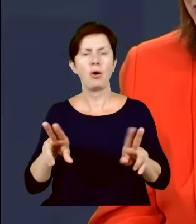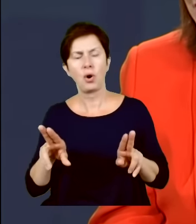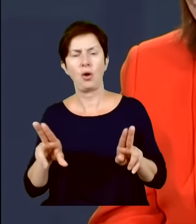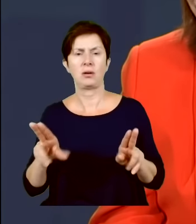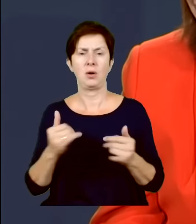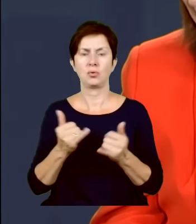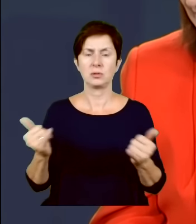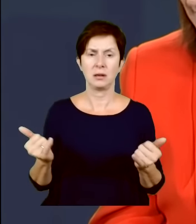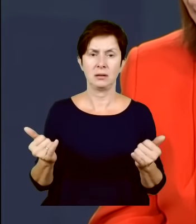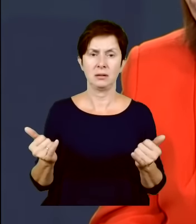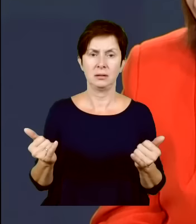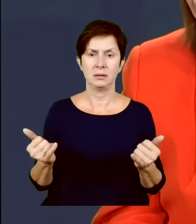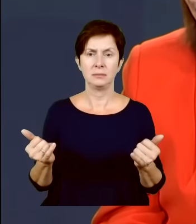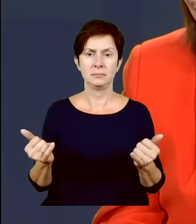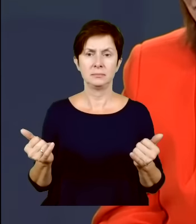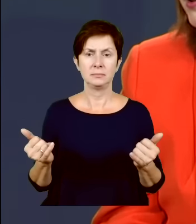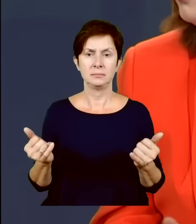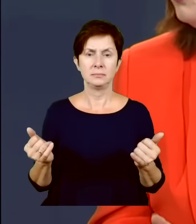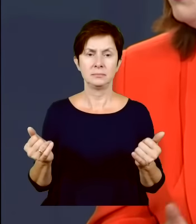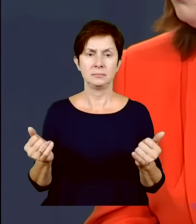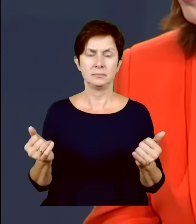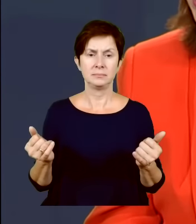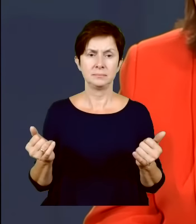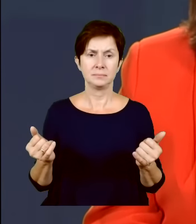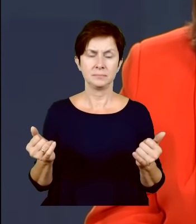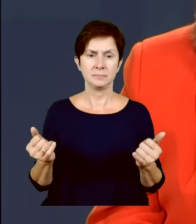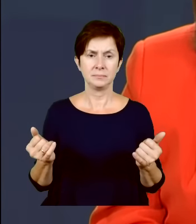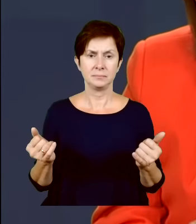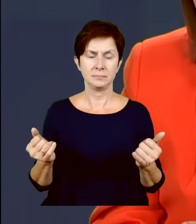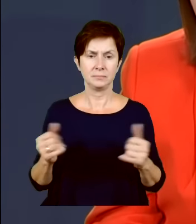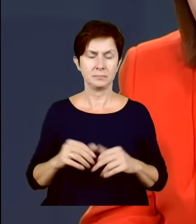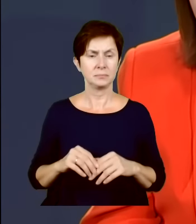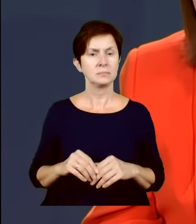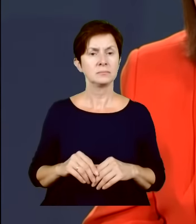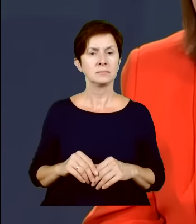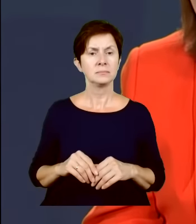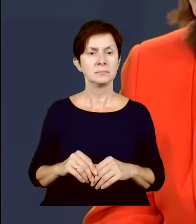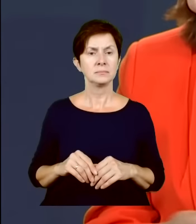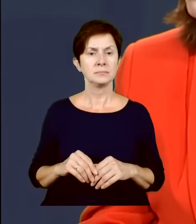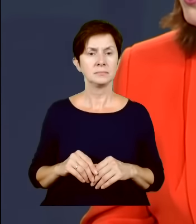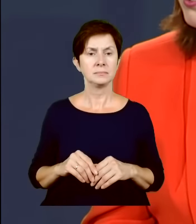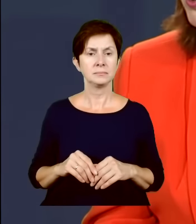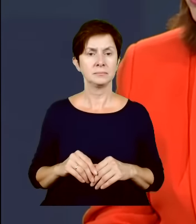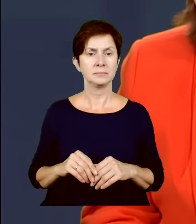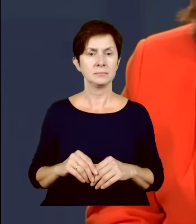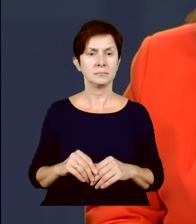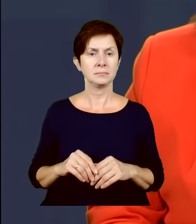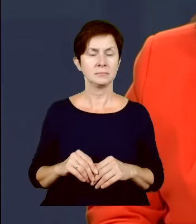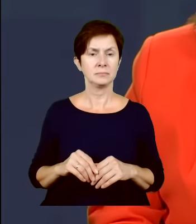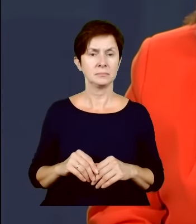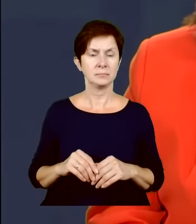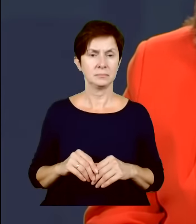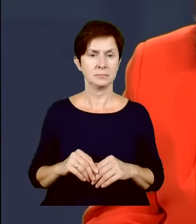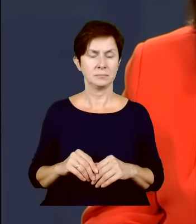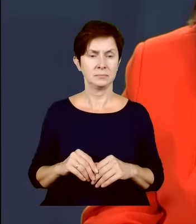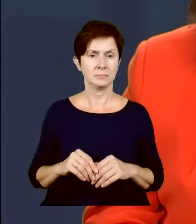wszystko odbije za chwilę na nas na wszystkich nas nie tylko na tych którzy nie odbije się na tych o których najbardziej oni dbają